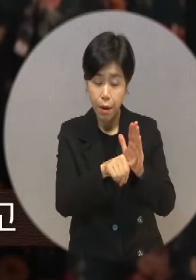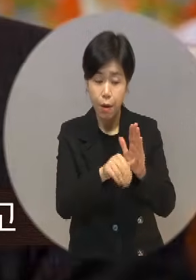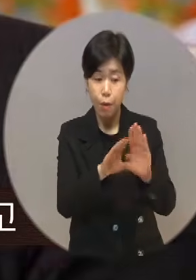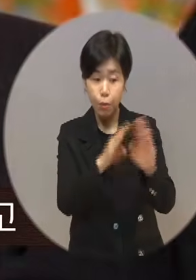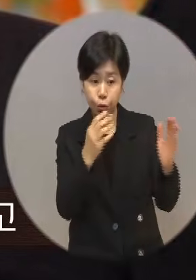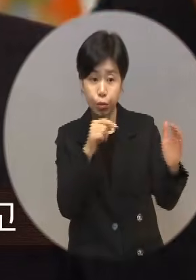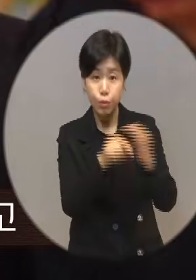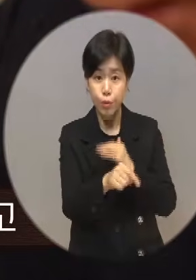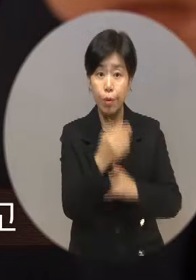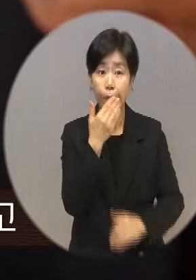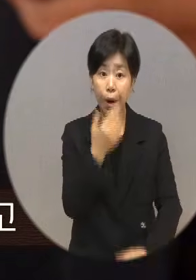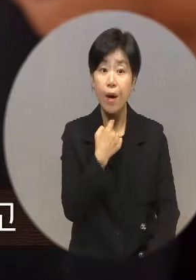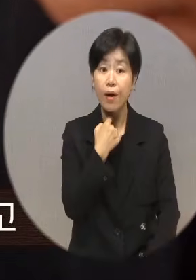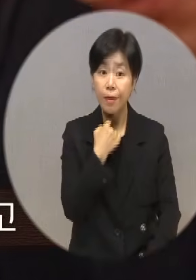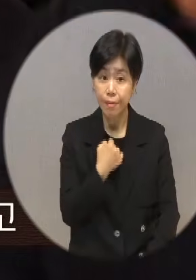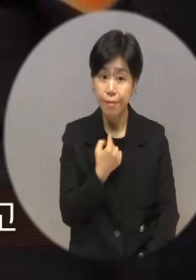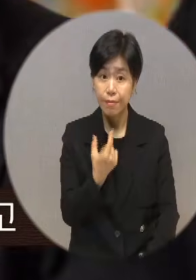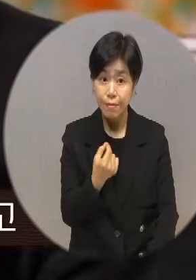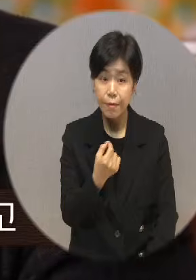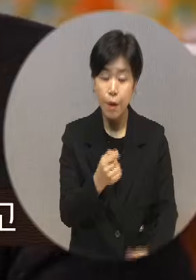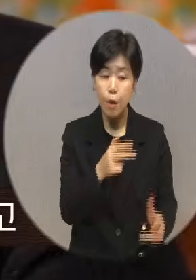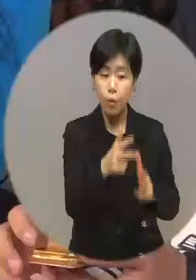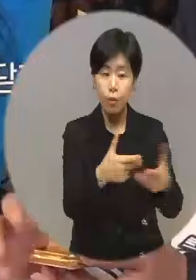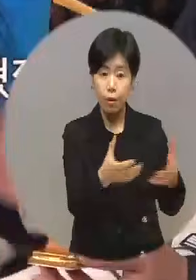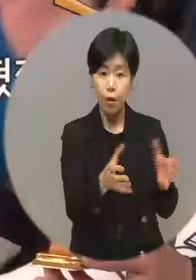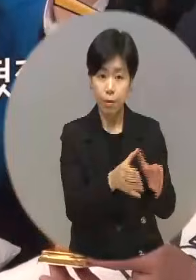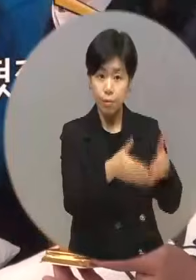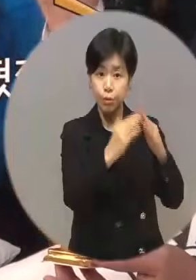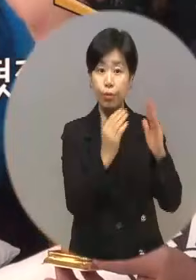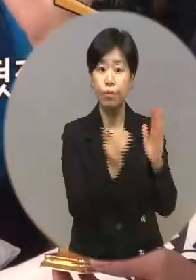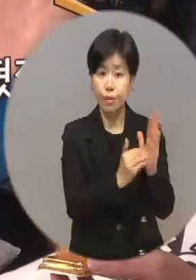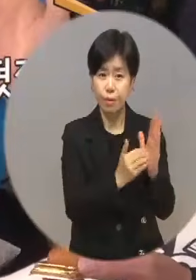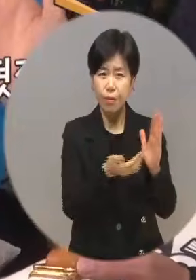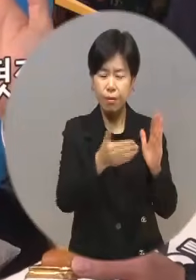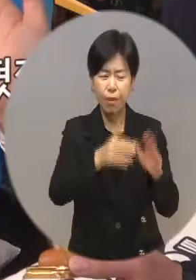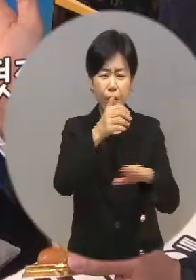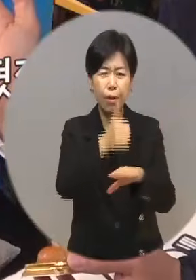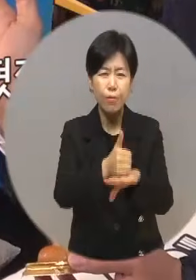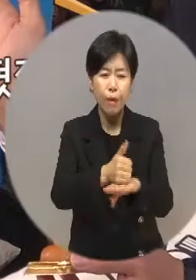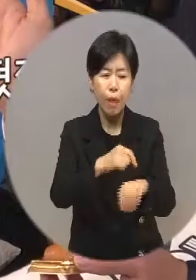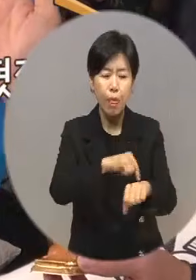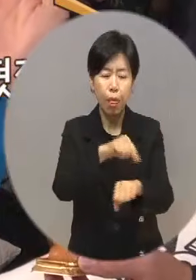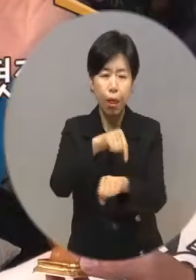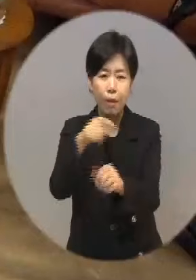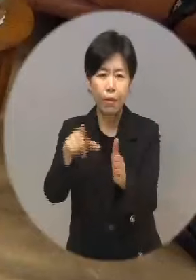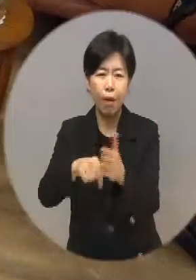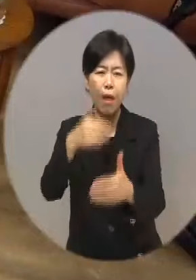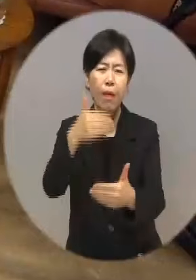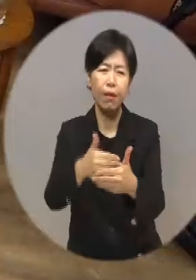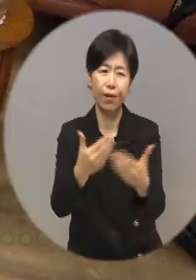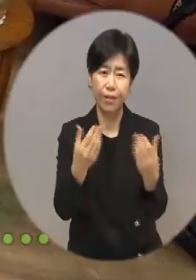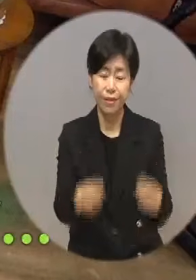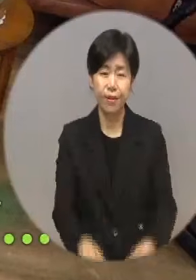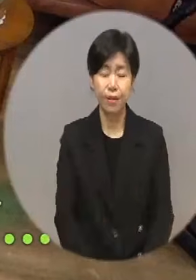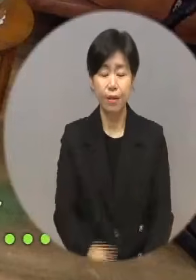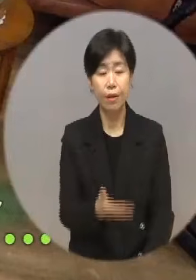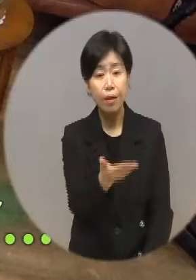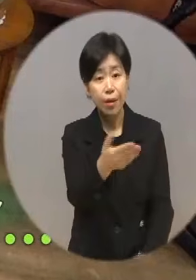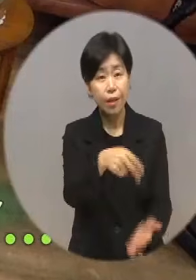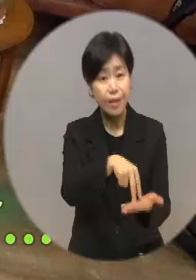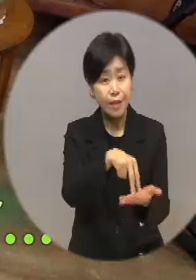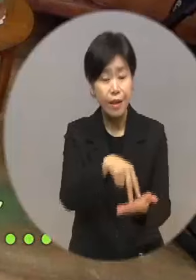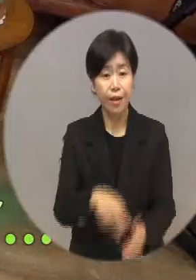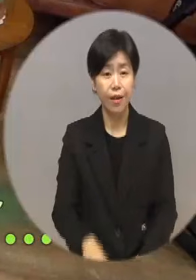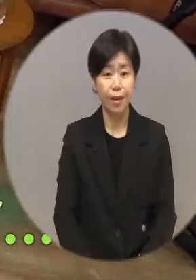개성공단도 또 생기고 왔다 갔다 하기도 했는데도 나중에 닫혔잖아요. 그래서 선생님의